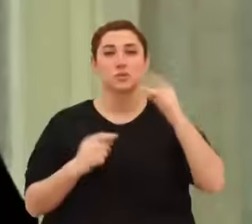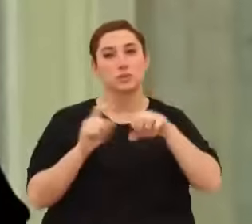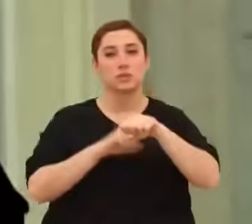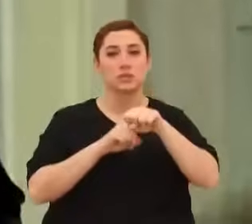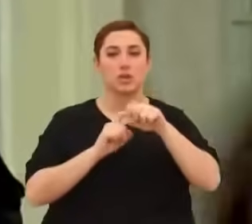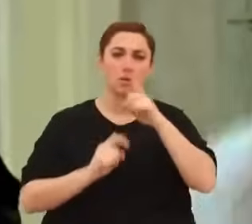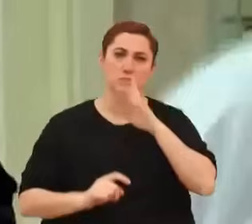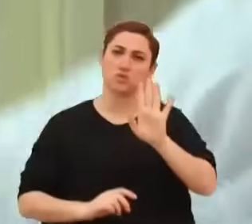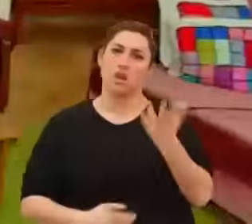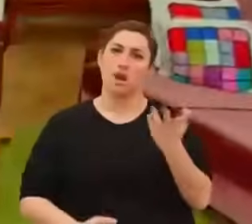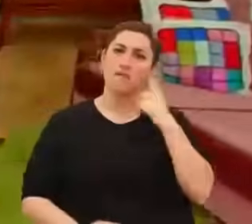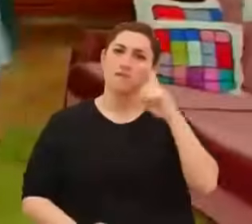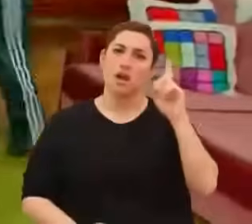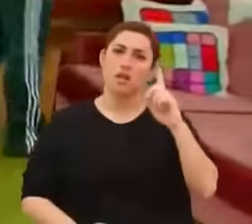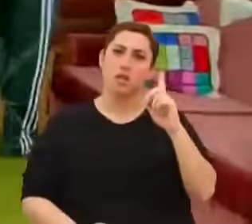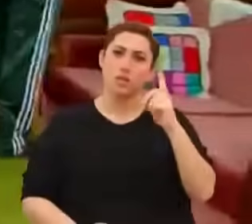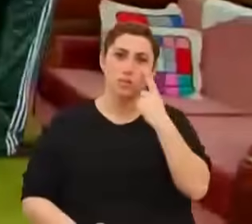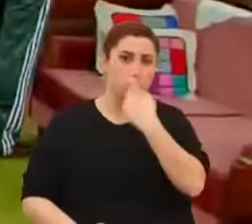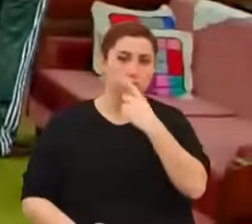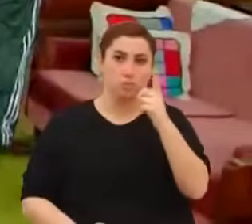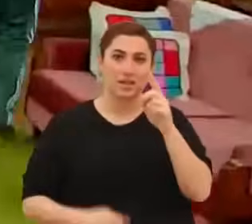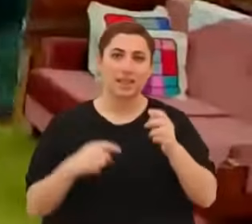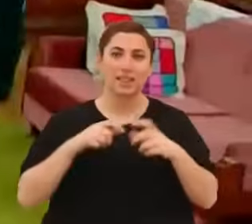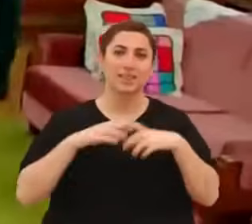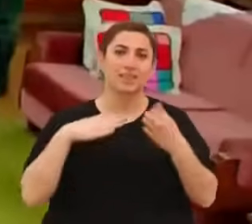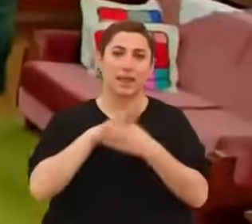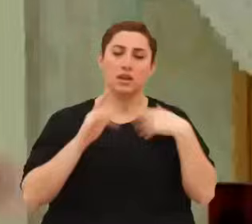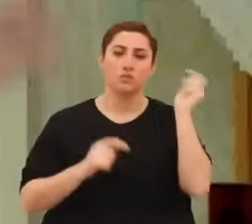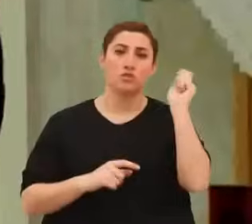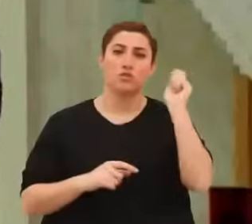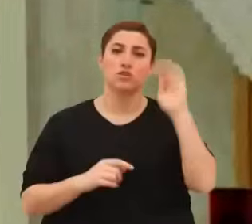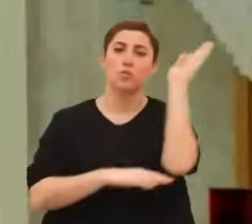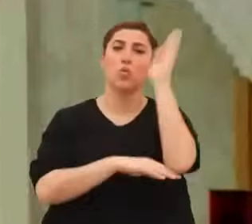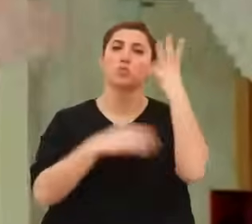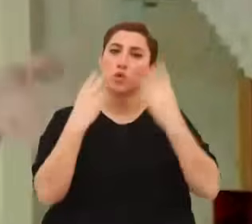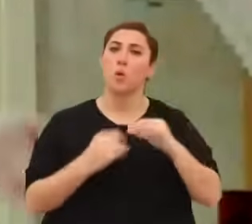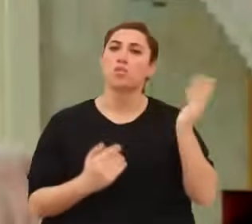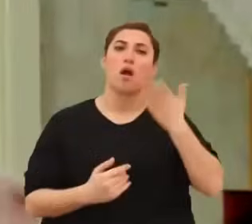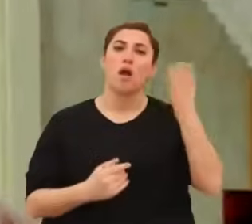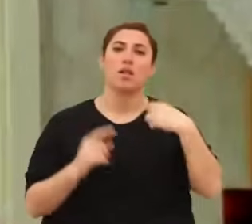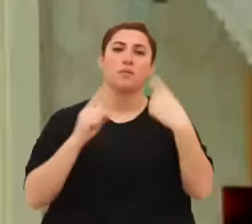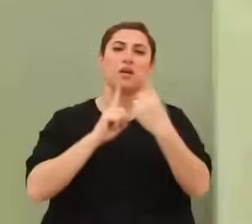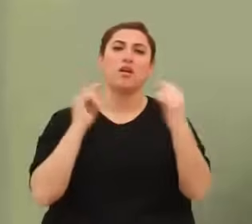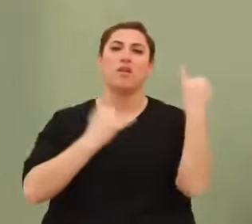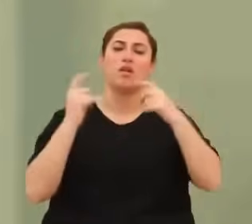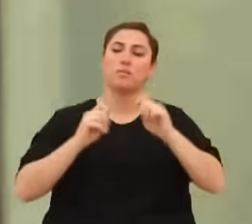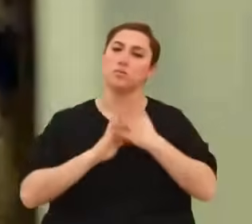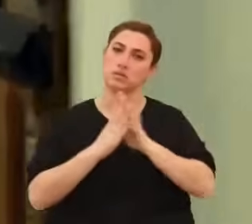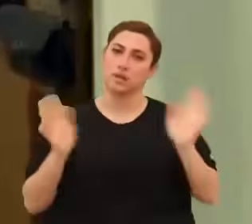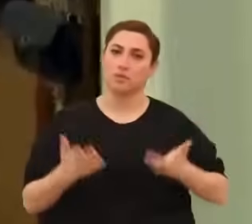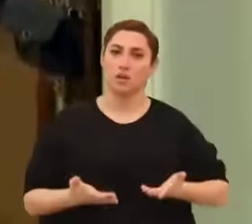diyor? Aa, vallahi bak yüzüme bak. Alacağım şimdi terleyelim. Vallahi kazı kanır oldunuz hala. Birbirinize giriyorsunuz. Yeter